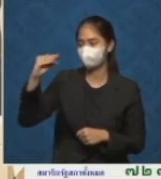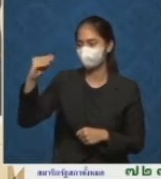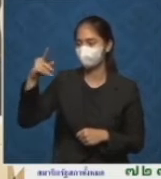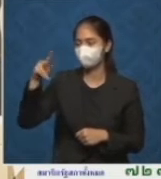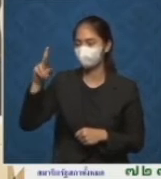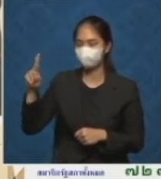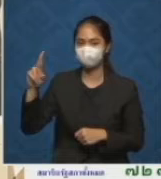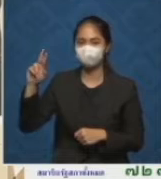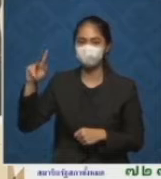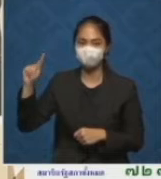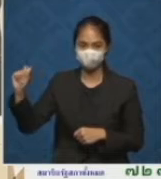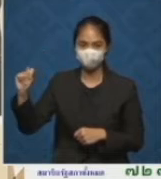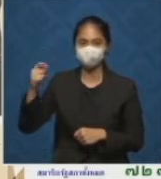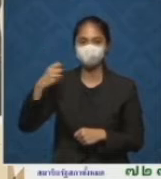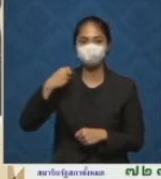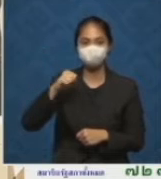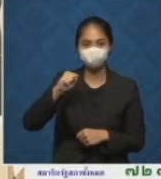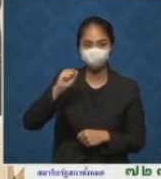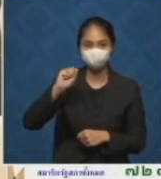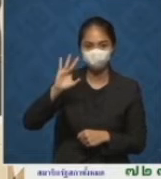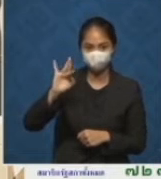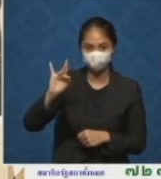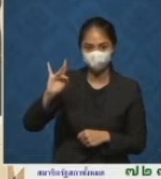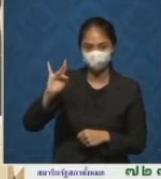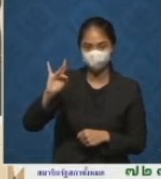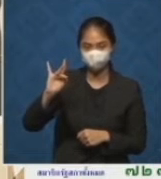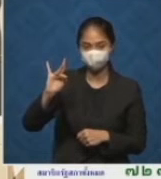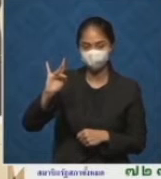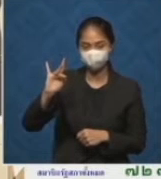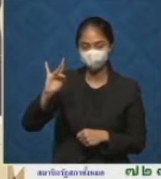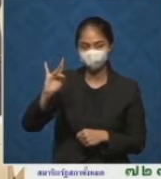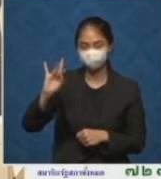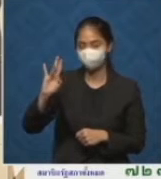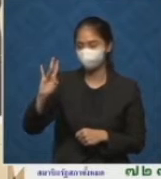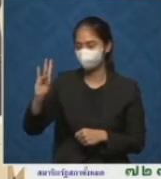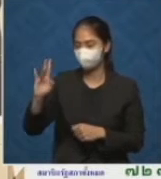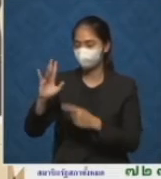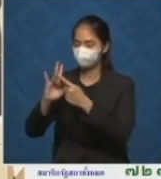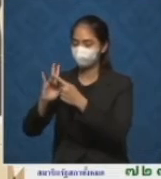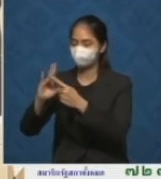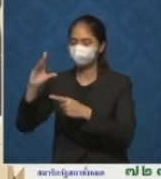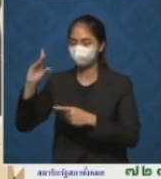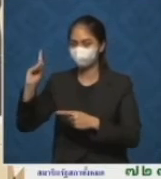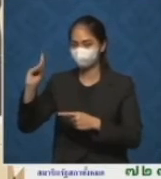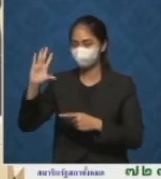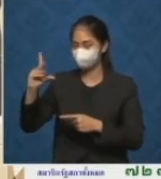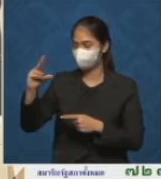ช 18.พลตำรวจเอกเดชนรงสุ